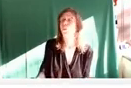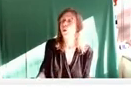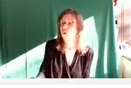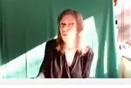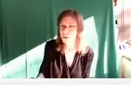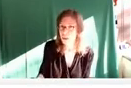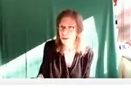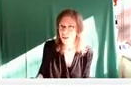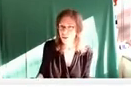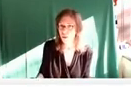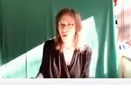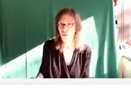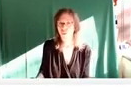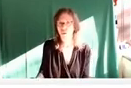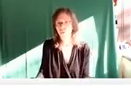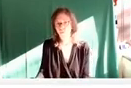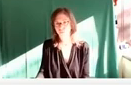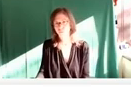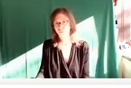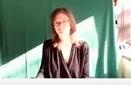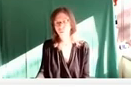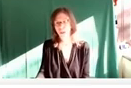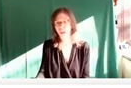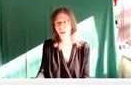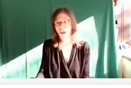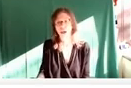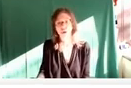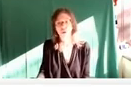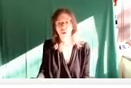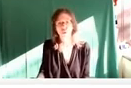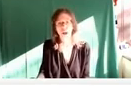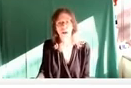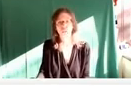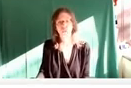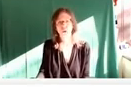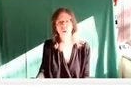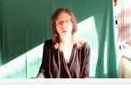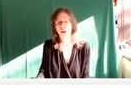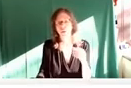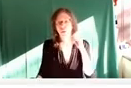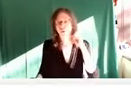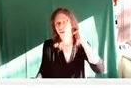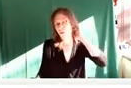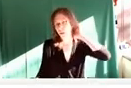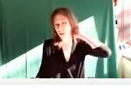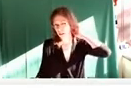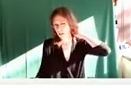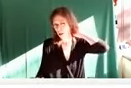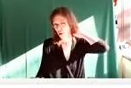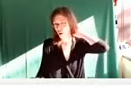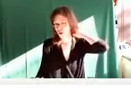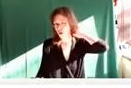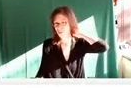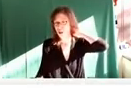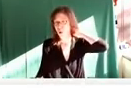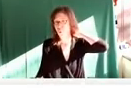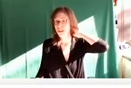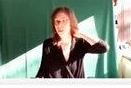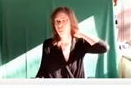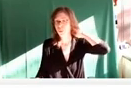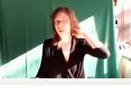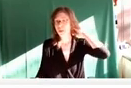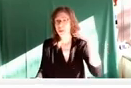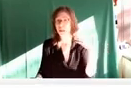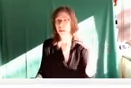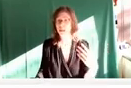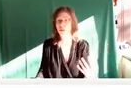la reproductibilité de résultats. Et donc, voilà pour la reproductibilité. J'ai mis un petit